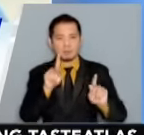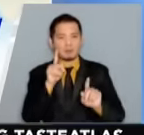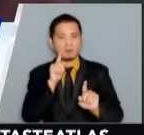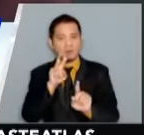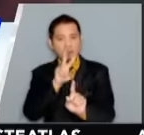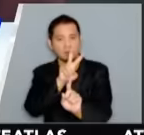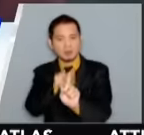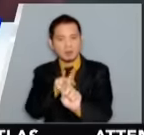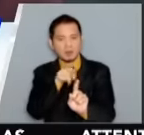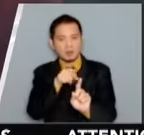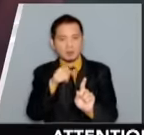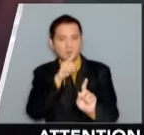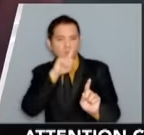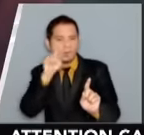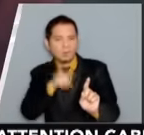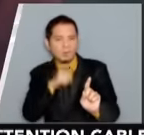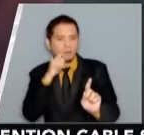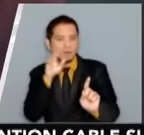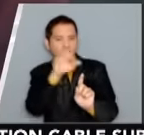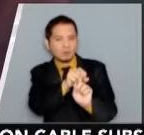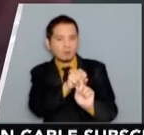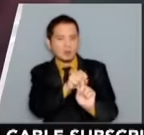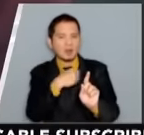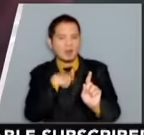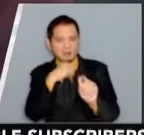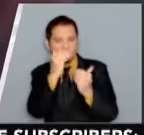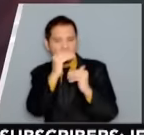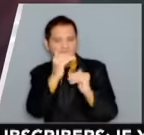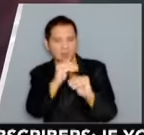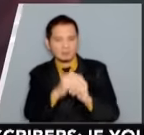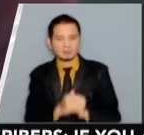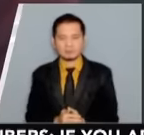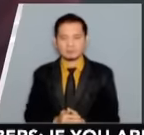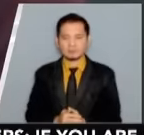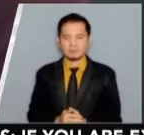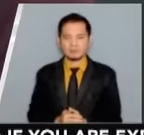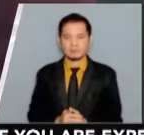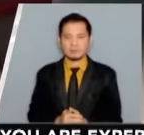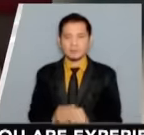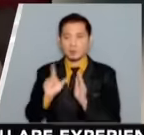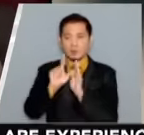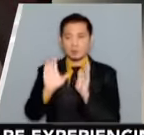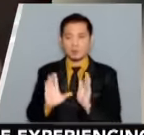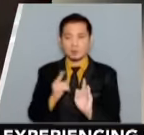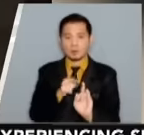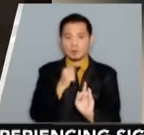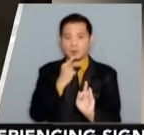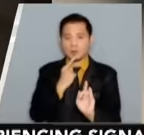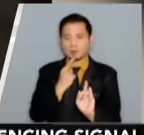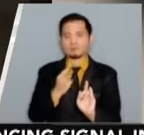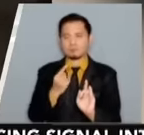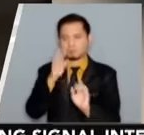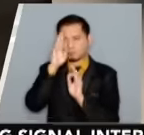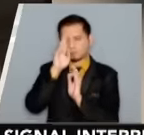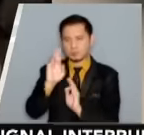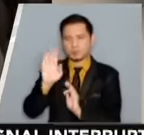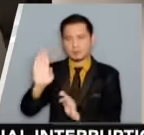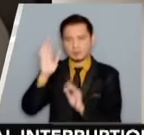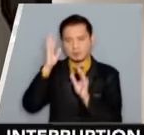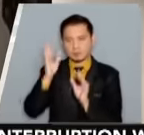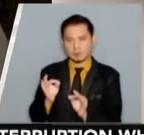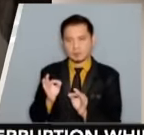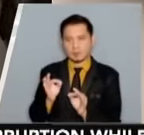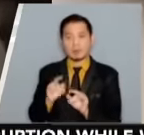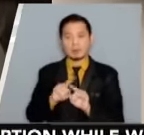order. Sabi naman ng kampo ni Quiboloy, nire-respeto nila ang desisyon ng Senado. Pero gagamitin raw ni Quiboloy ang lahat